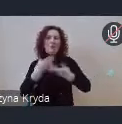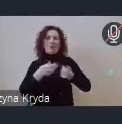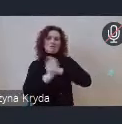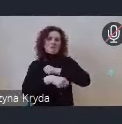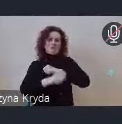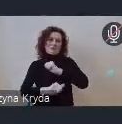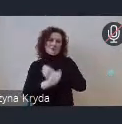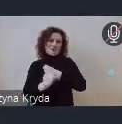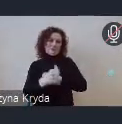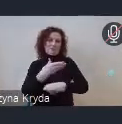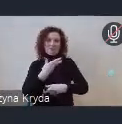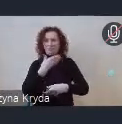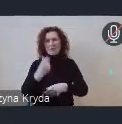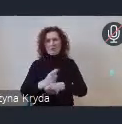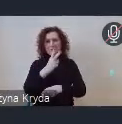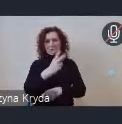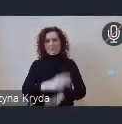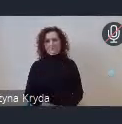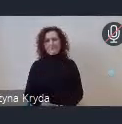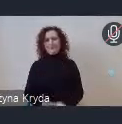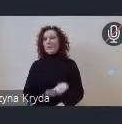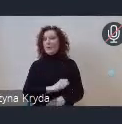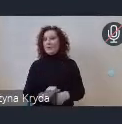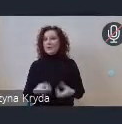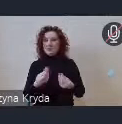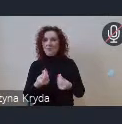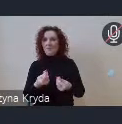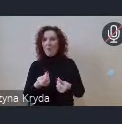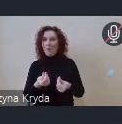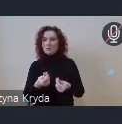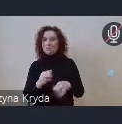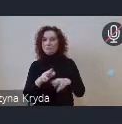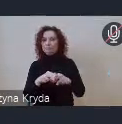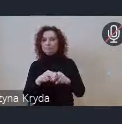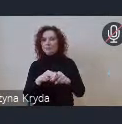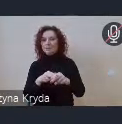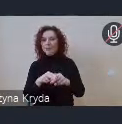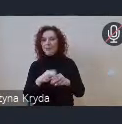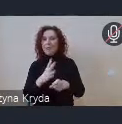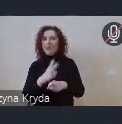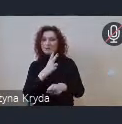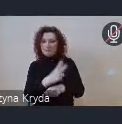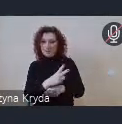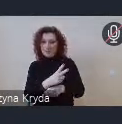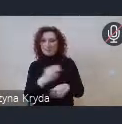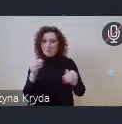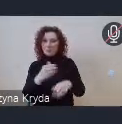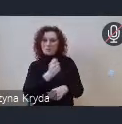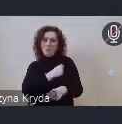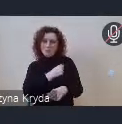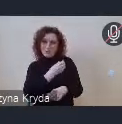że jest niedostępny I powstał fundusz dostępności gdybyście chcieli Może możesz jednego pieniądze na zapewnienie dostępności